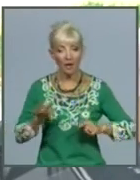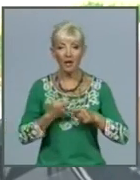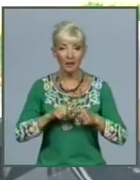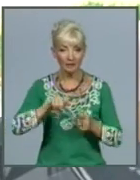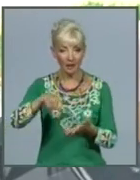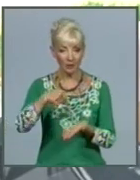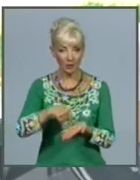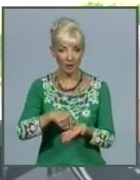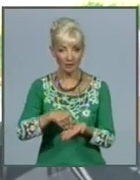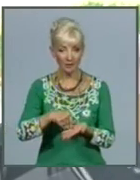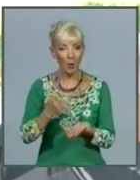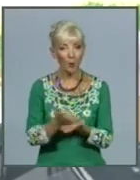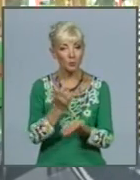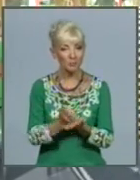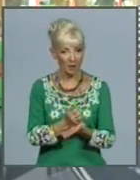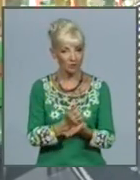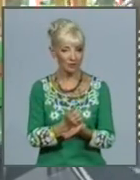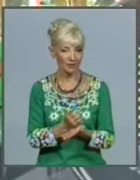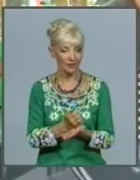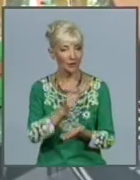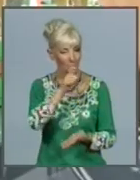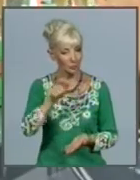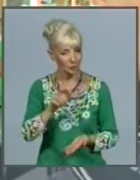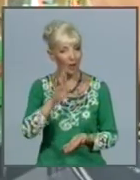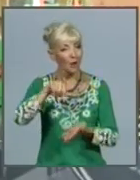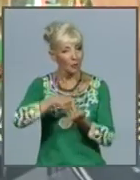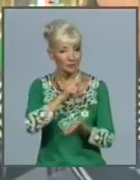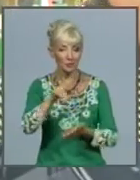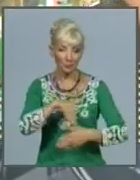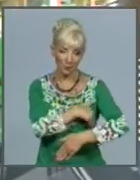успешных людей. Город, в котором хочется жить. Харьков, наверное, пожалуй,